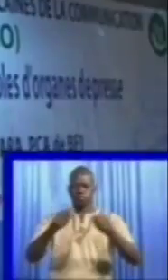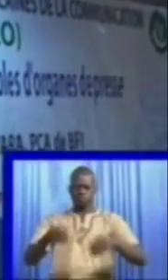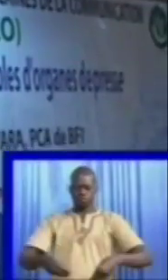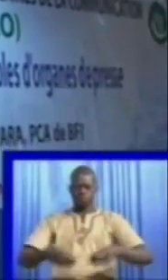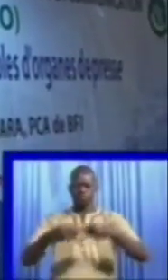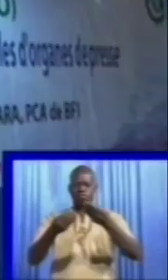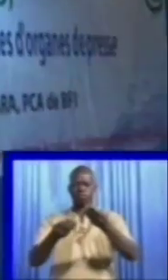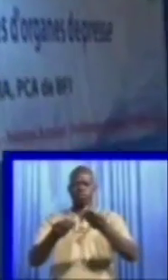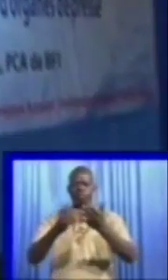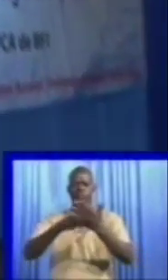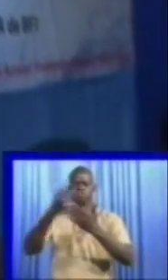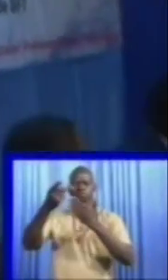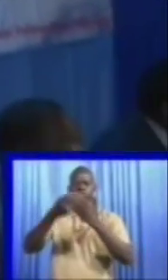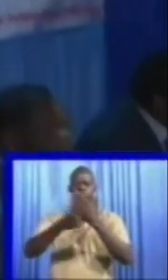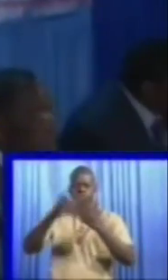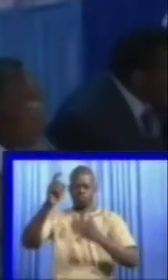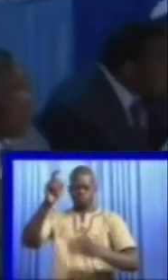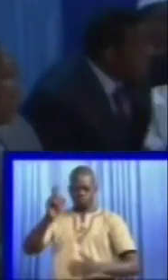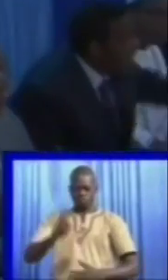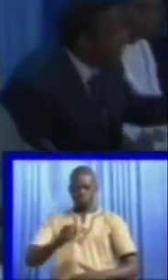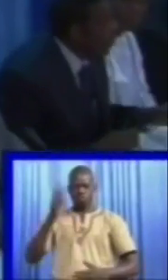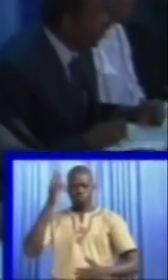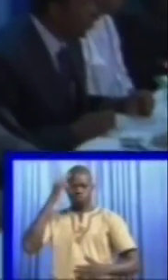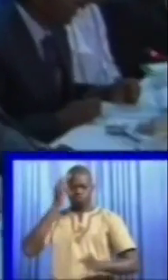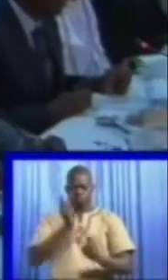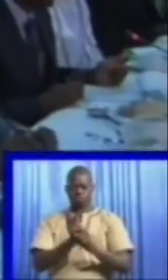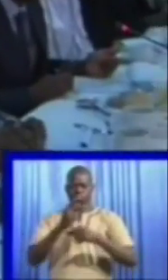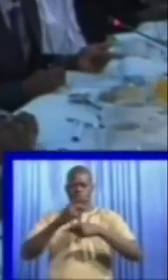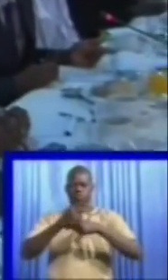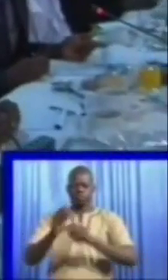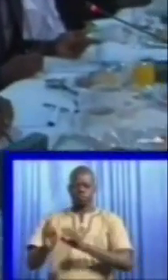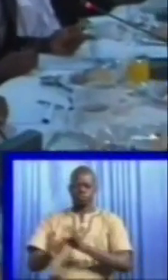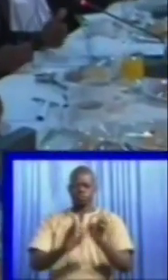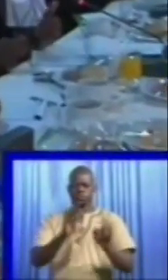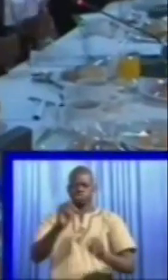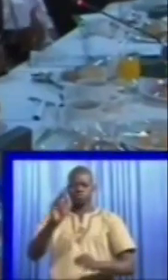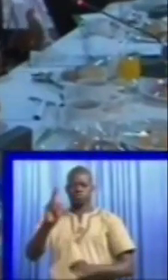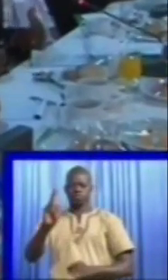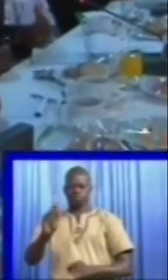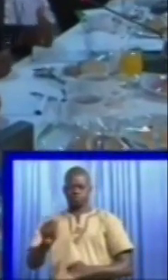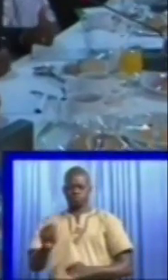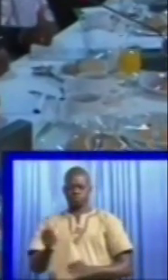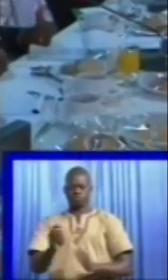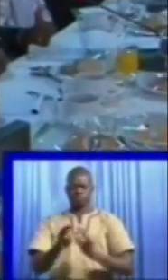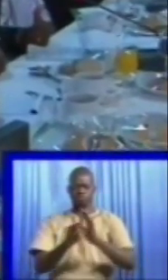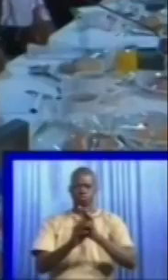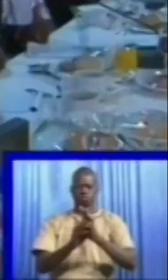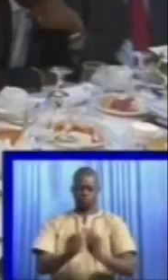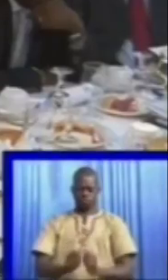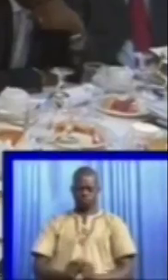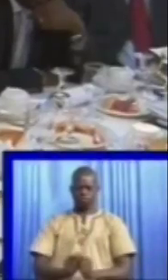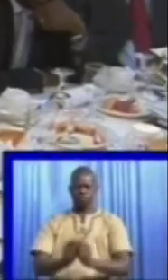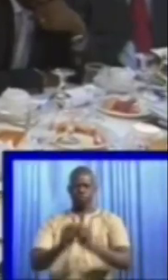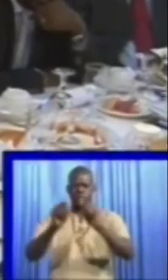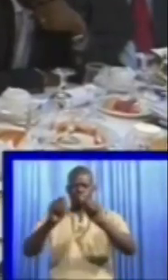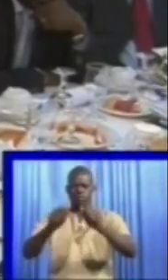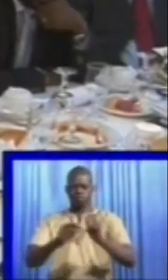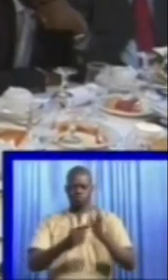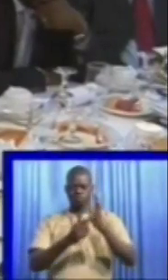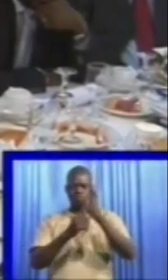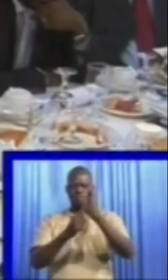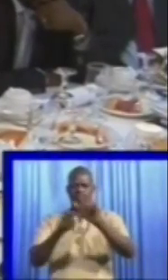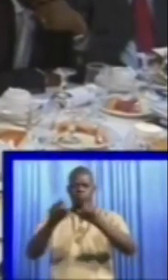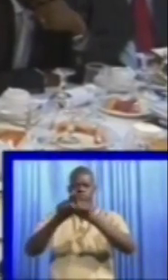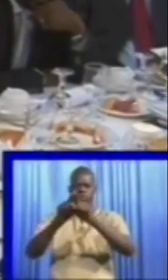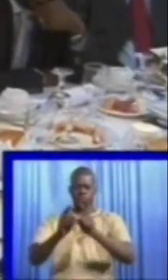des contenus? Il faut donc repenser les productions et faire de la télévision autrement. Un accompagnement pourrait se présenter comme